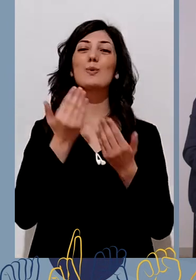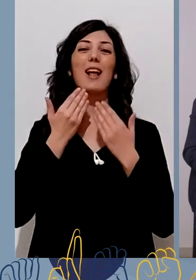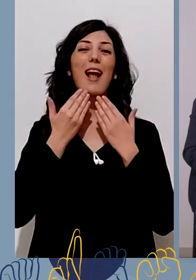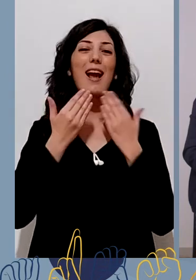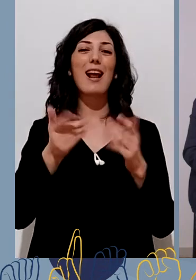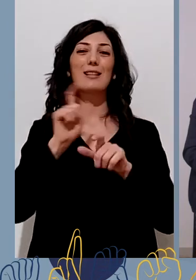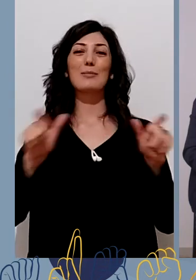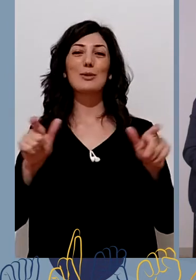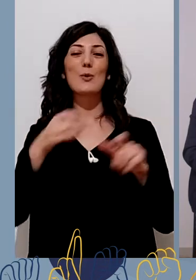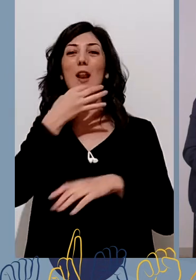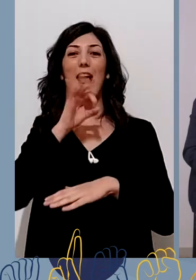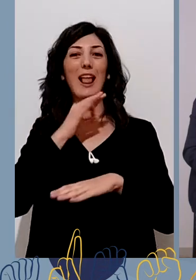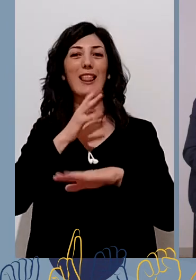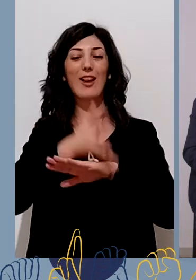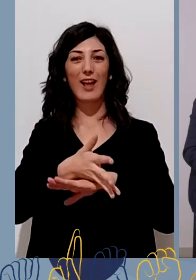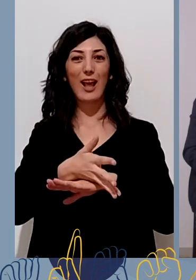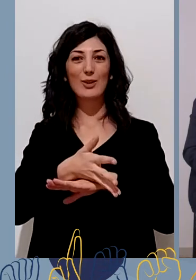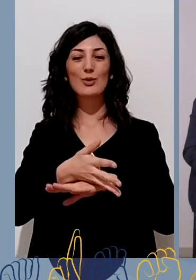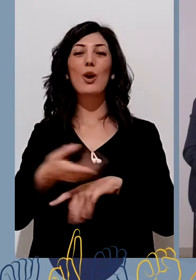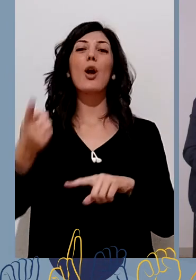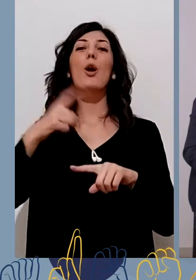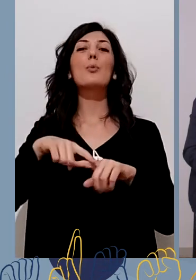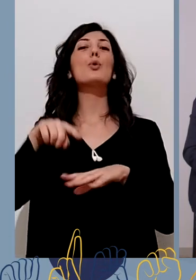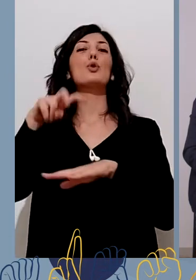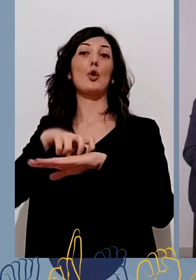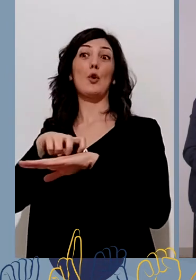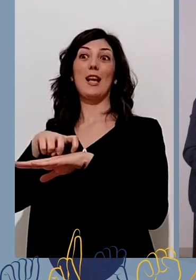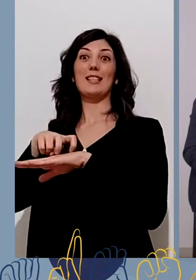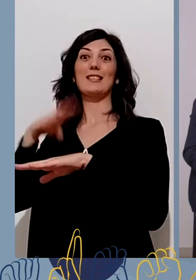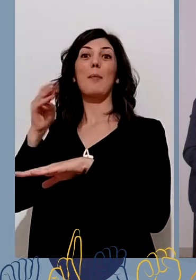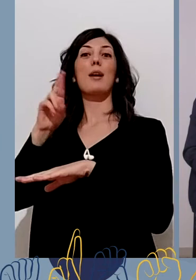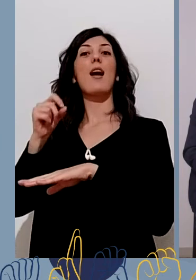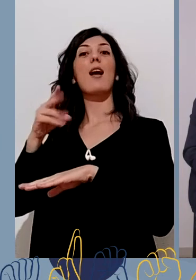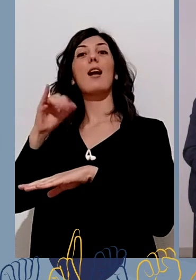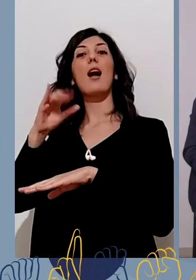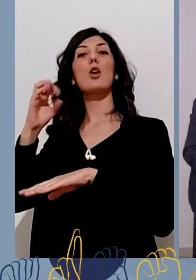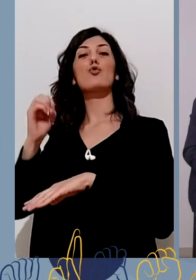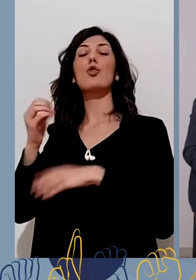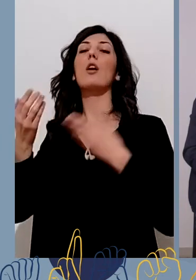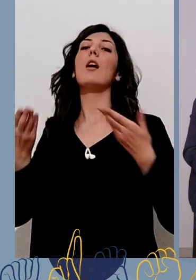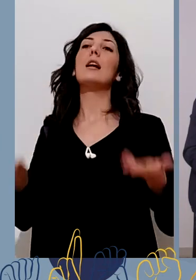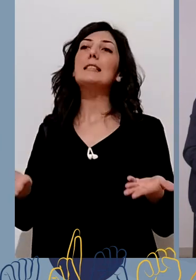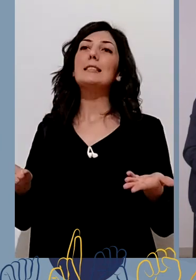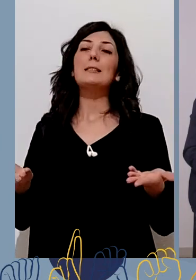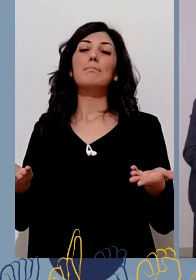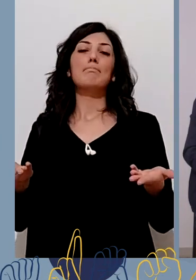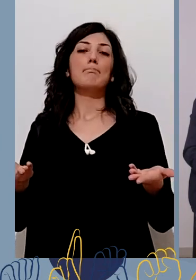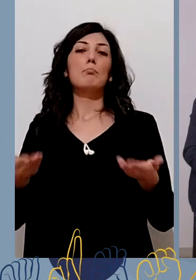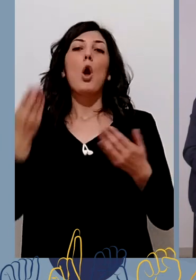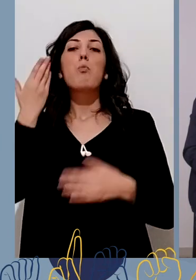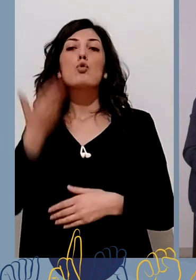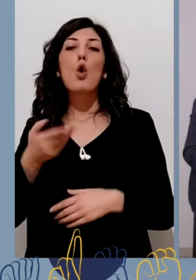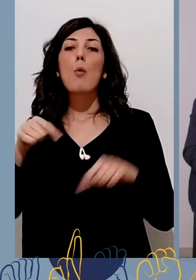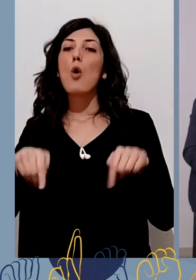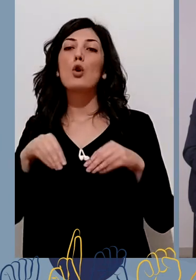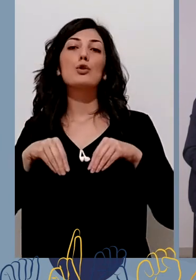e vorrei ringraziare la dottoressa Brancaccio, che, come già ben detto Alessandro più volte, non è potuta essere oggi qui presente, ma